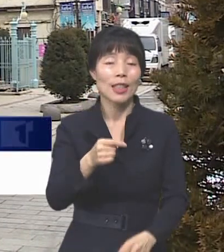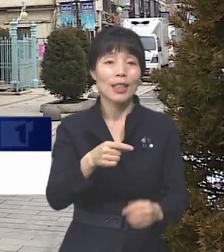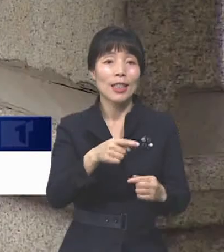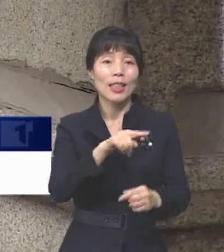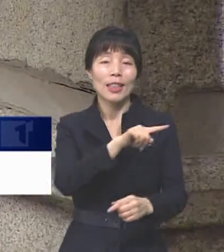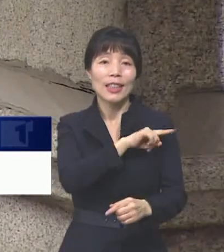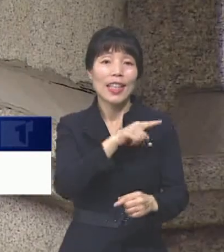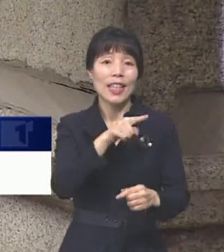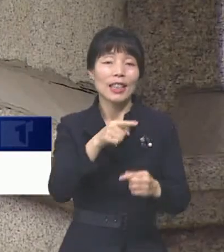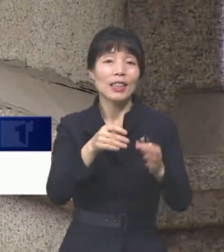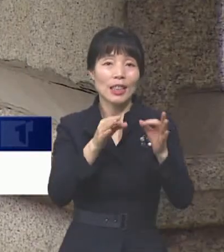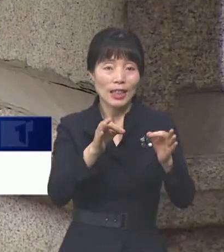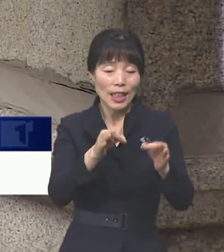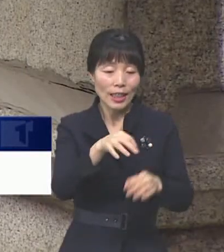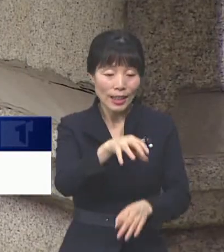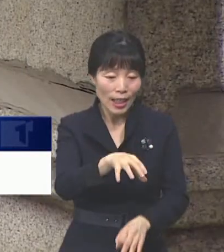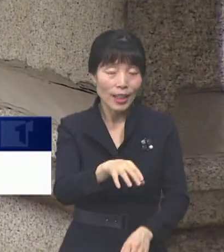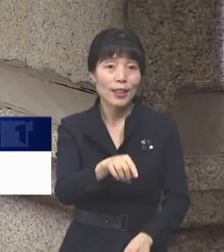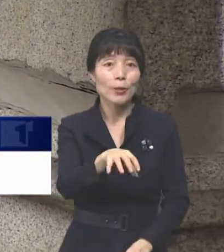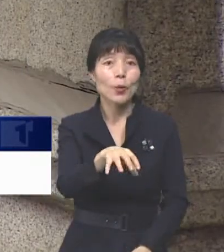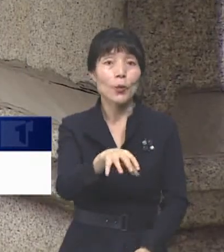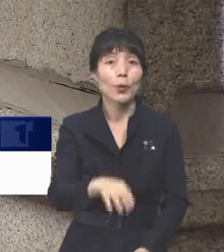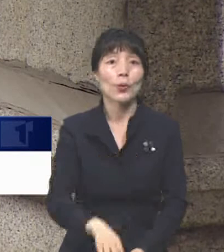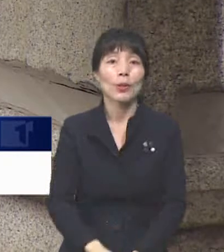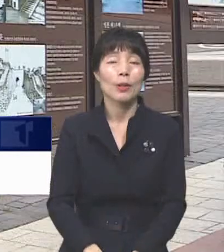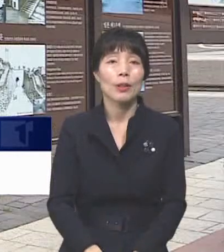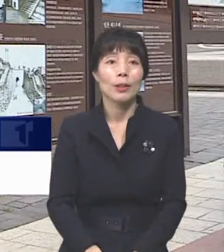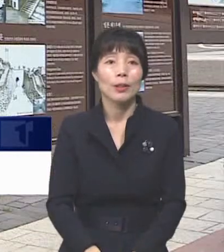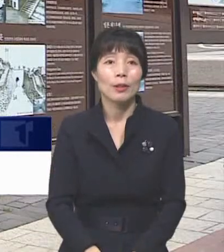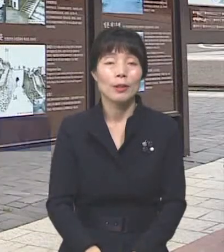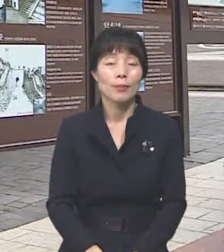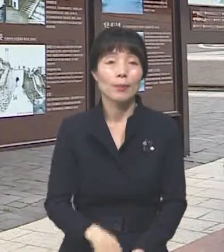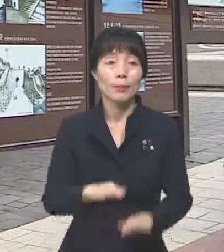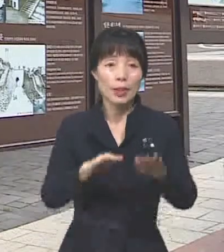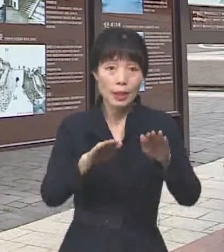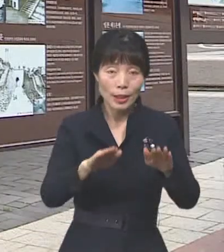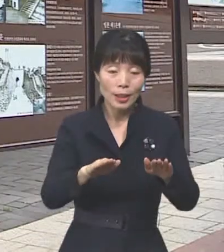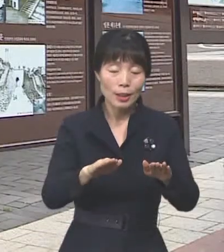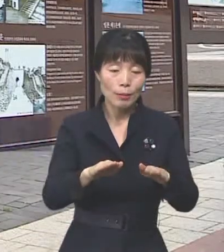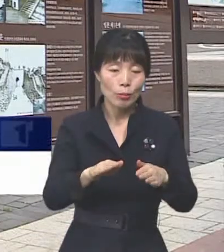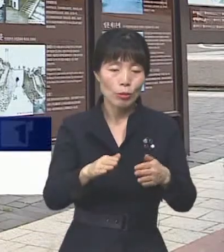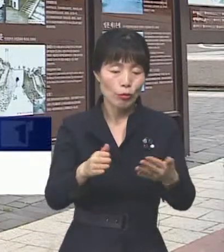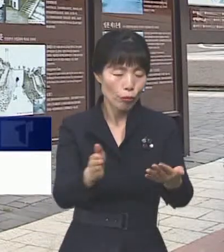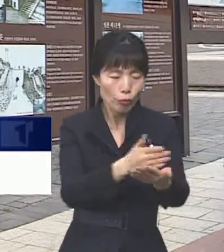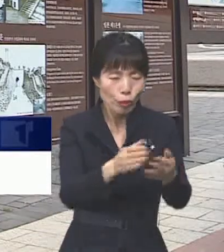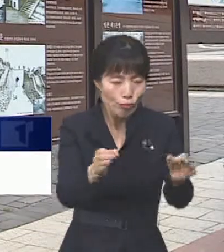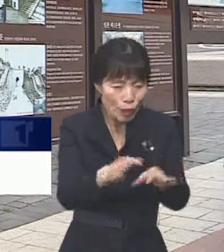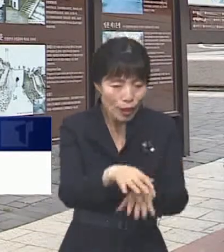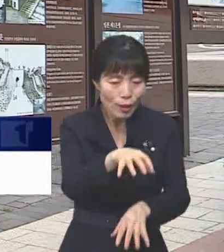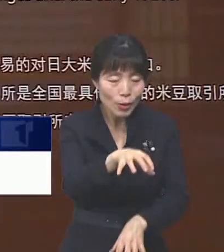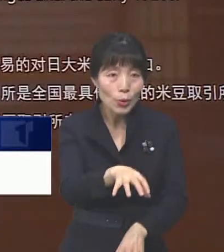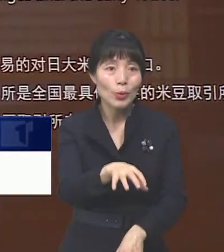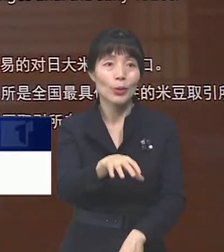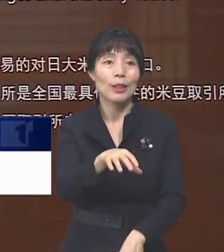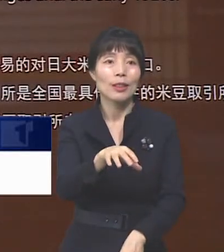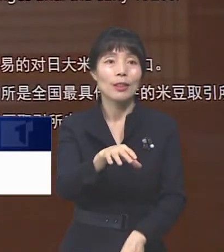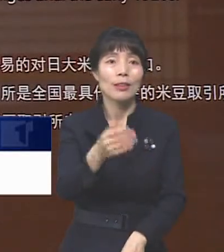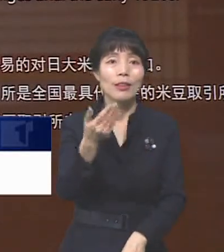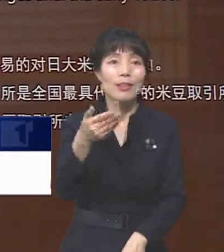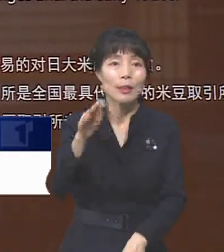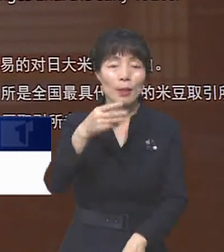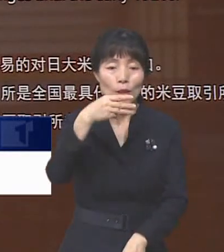거리는 19세기 인천 금융의 중심지였습니다. 또 지금은 흔적조차 없이 사라진 투자거래소,